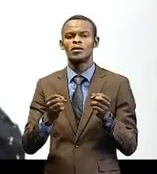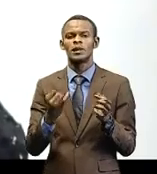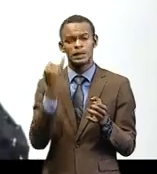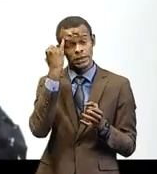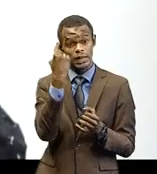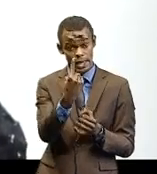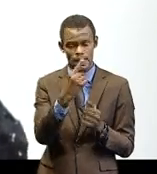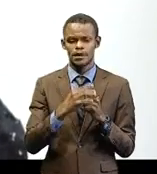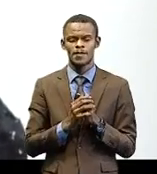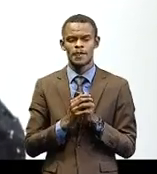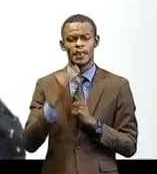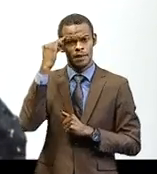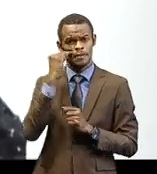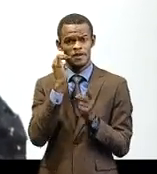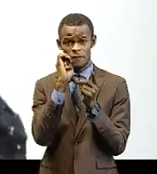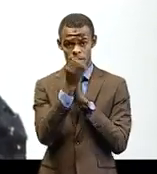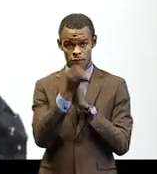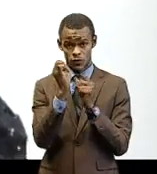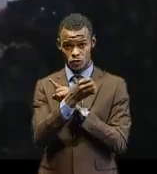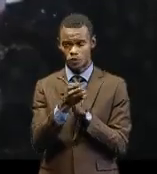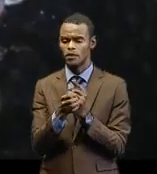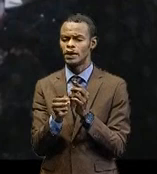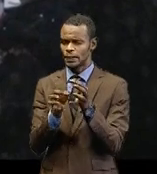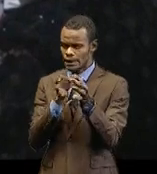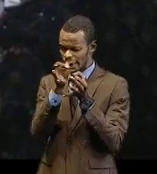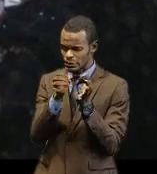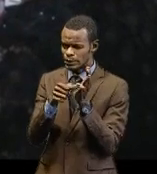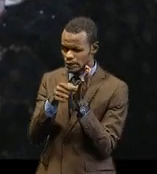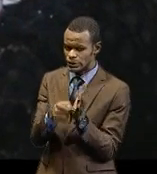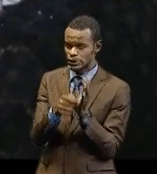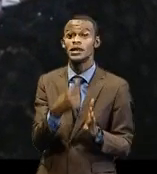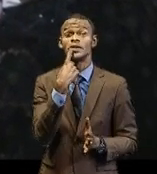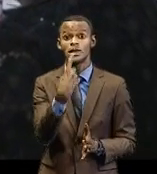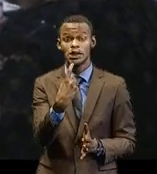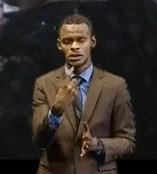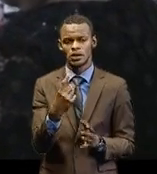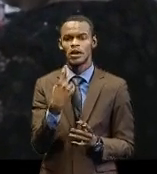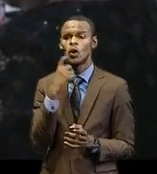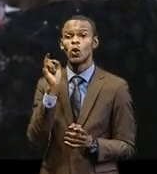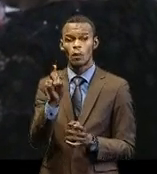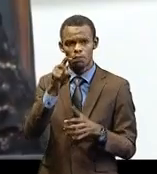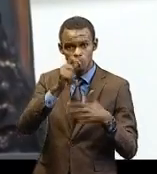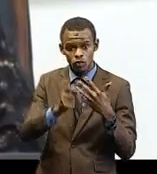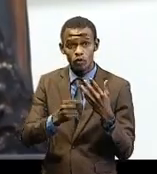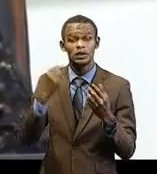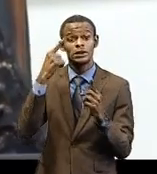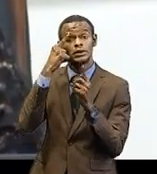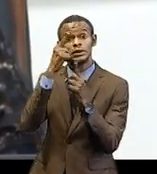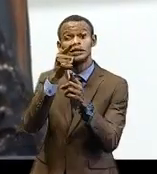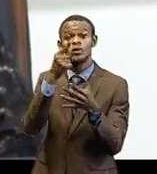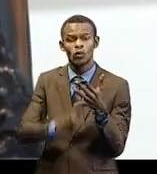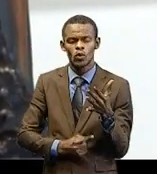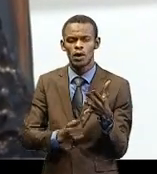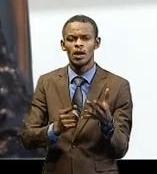vice-première ministre, ministre de l'Environnement, a précisé que ces mesures sont motivées par le souci d'améliorer